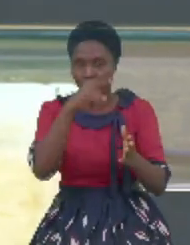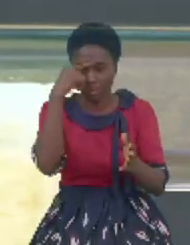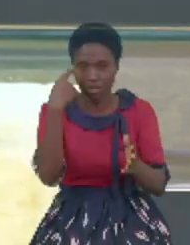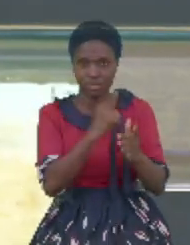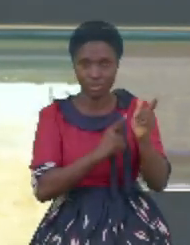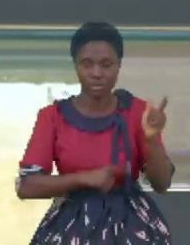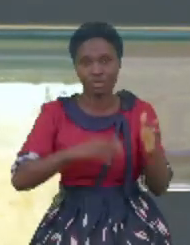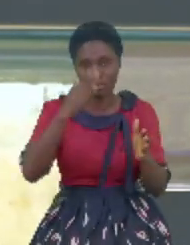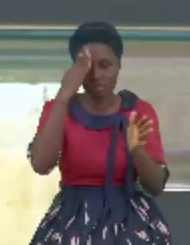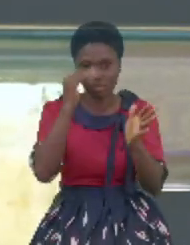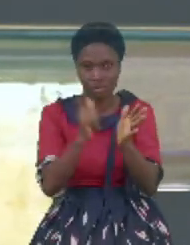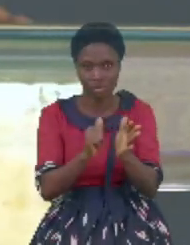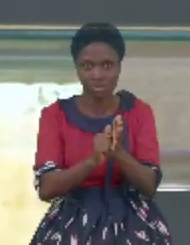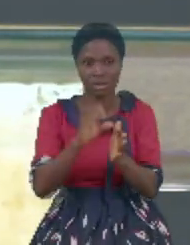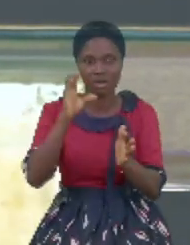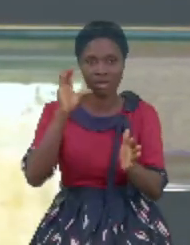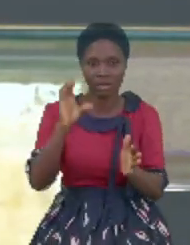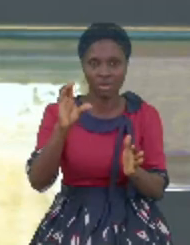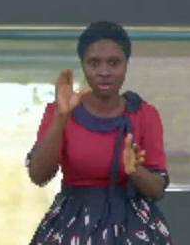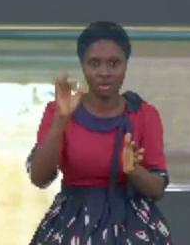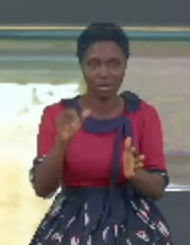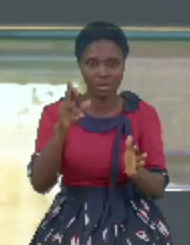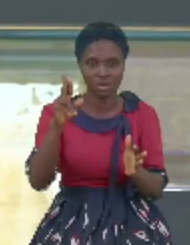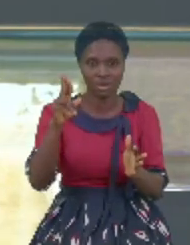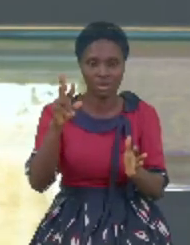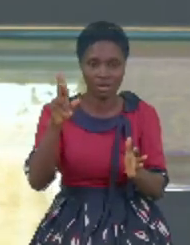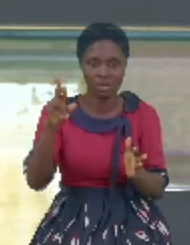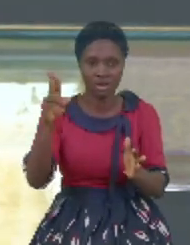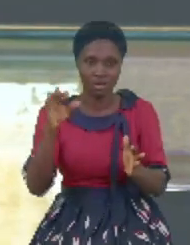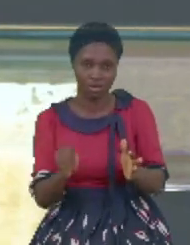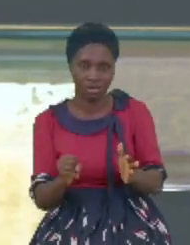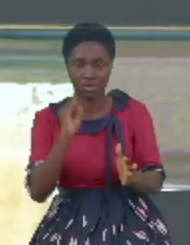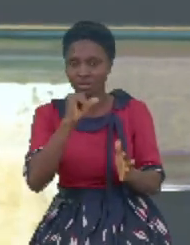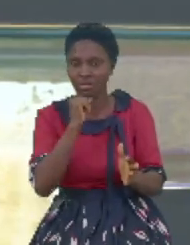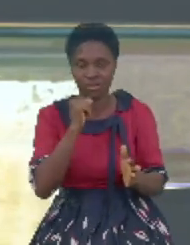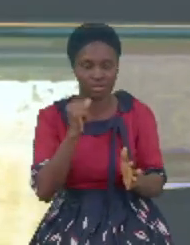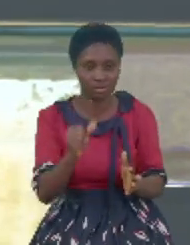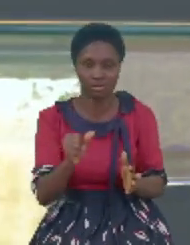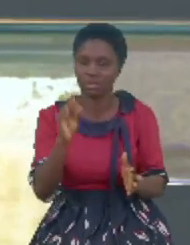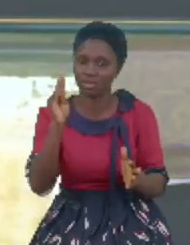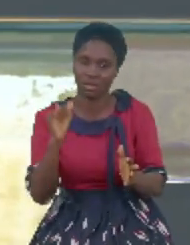savait que Cyrus ne sera pas un jeu de hasard. Vous ne serez pas